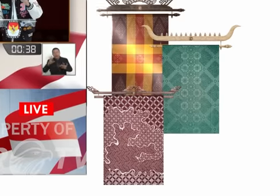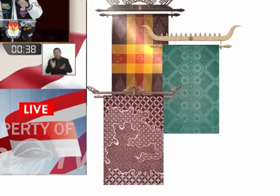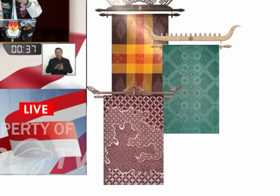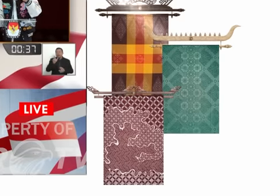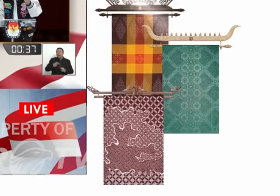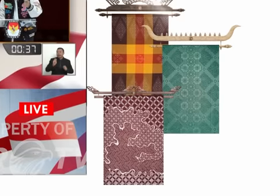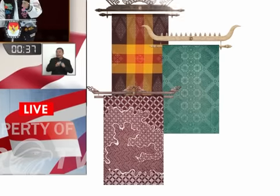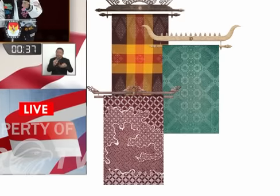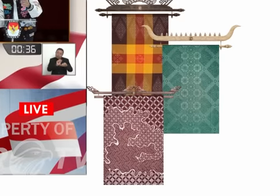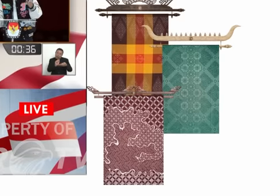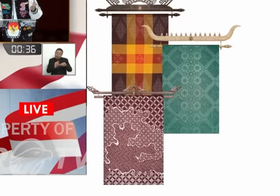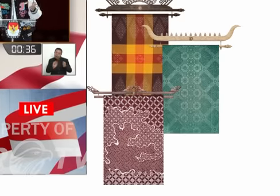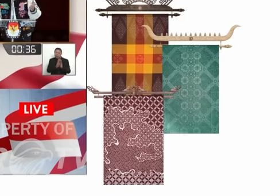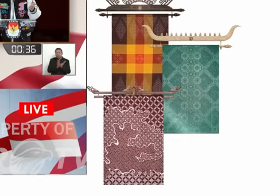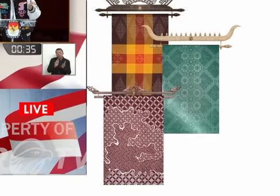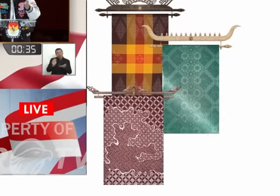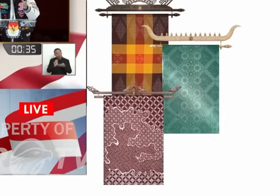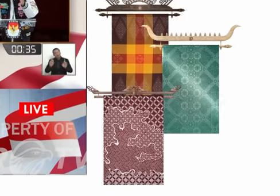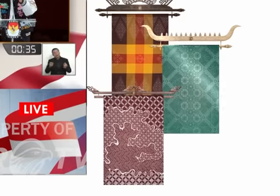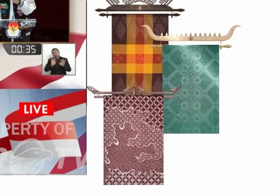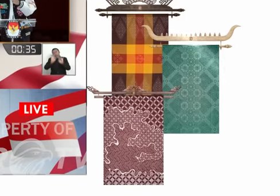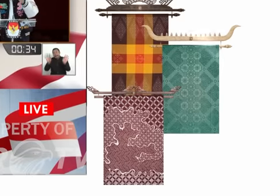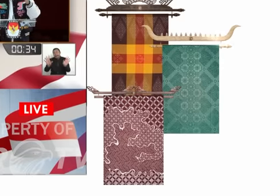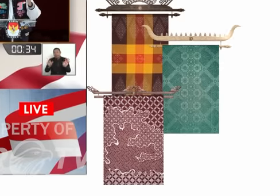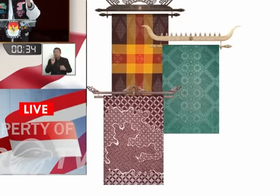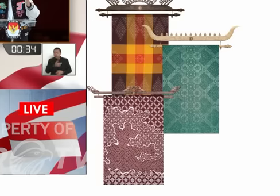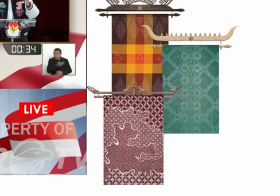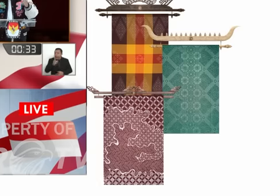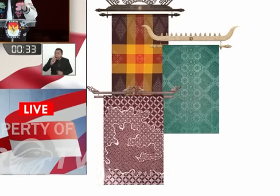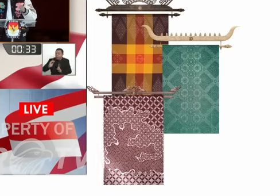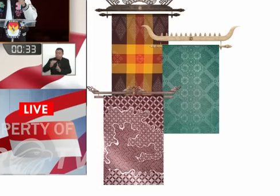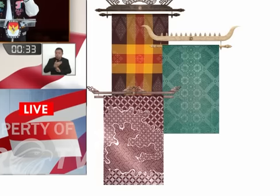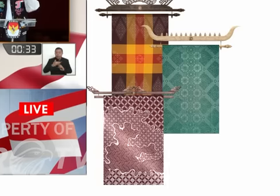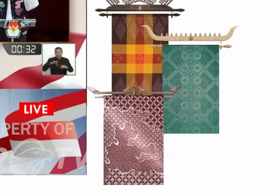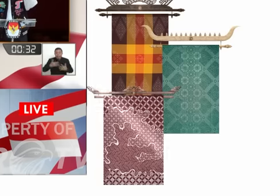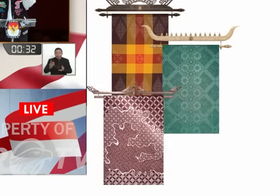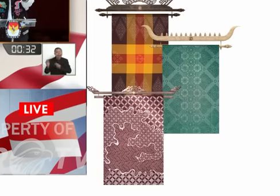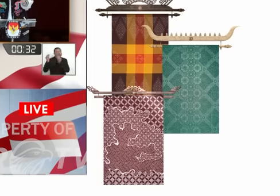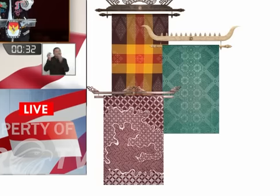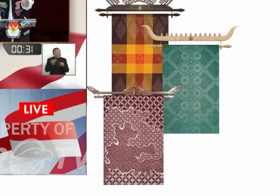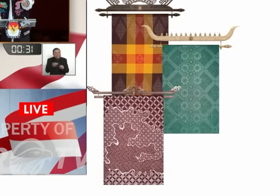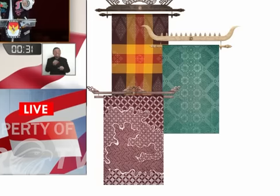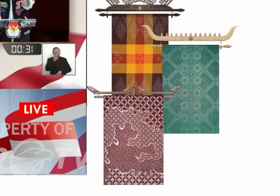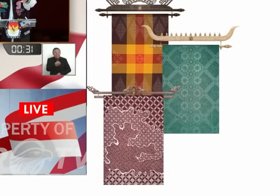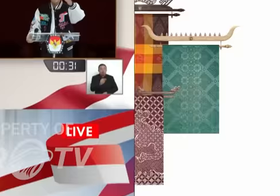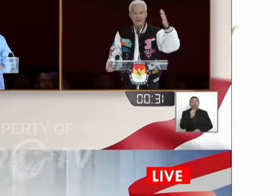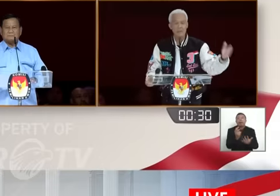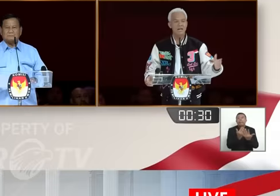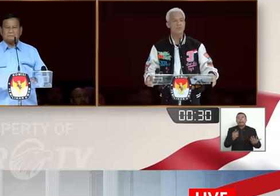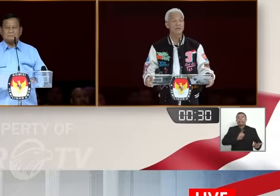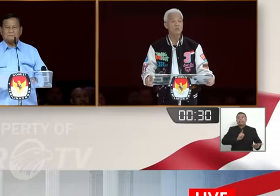ya yang ada di kubu 02 ini berdasarkan berita yang saya baca pada saat kantornya